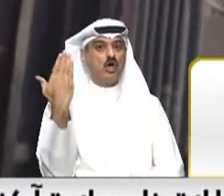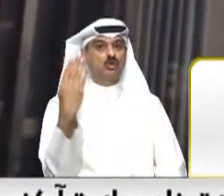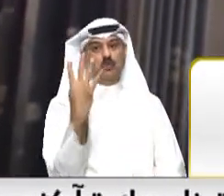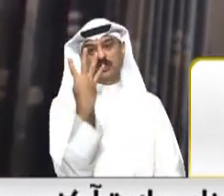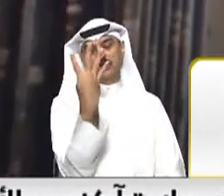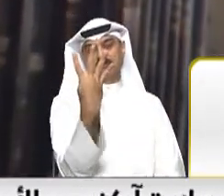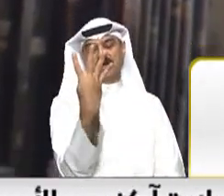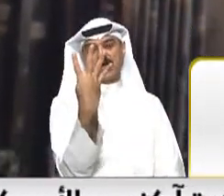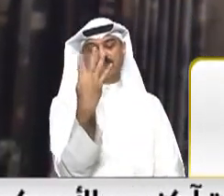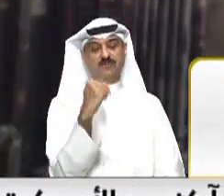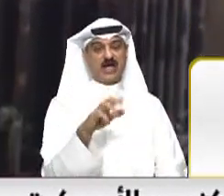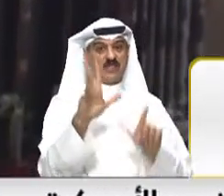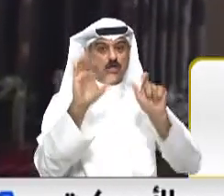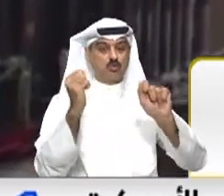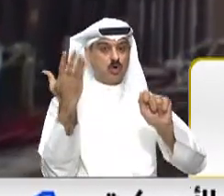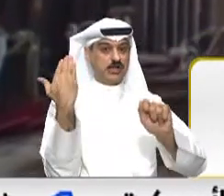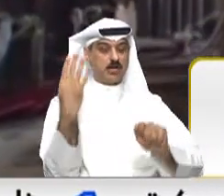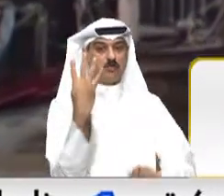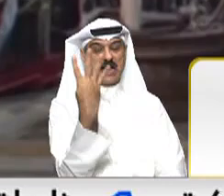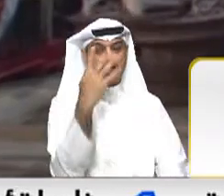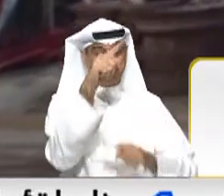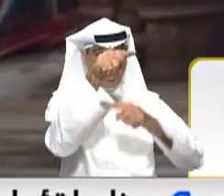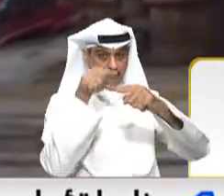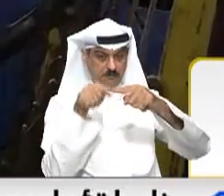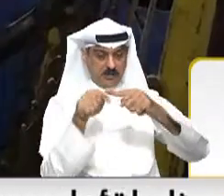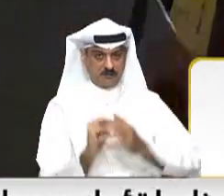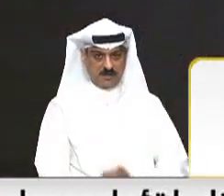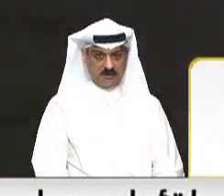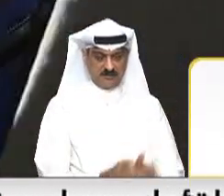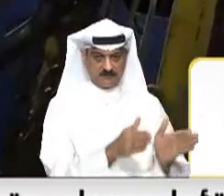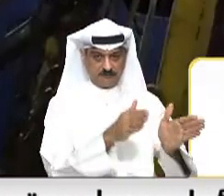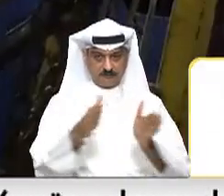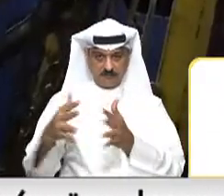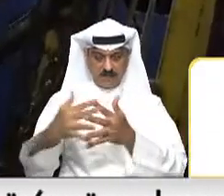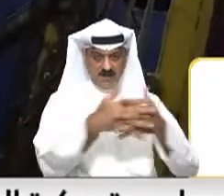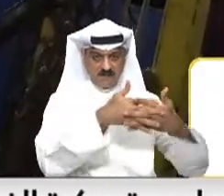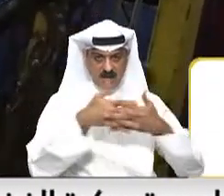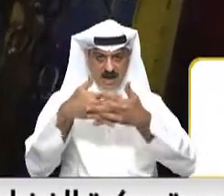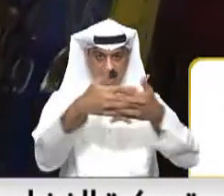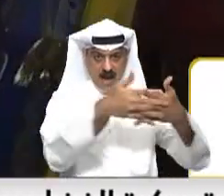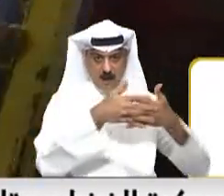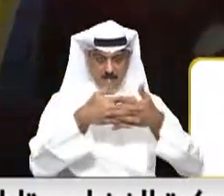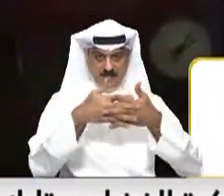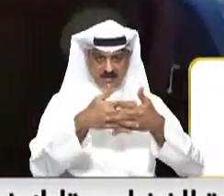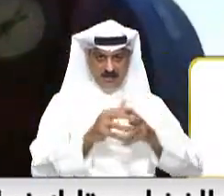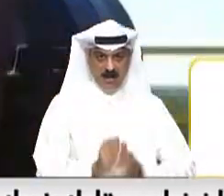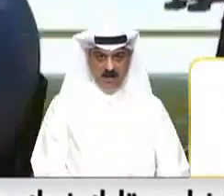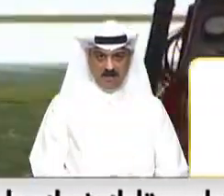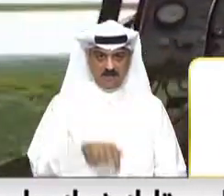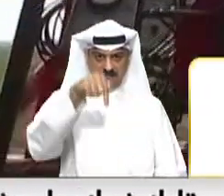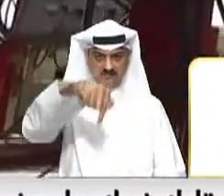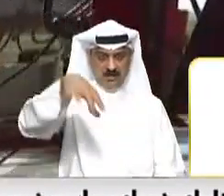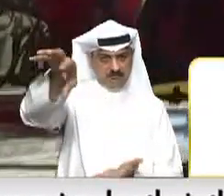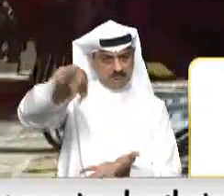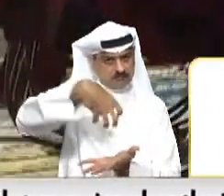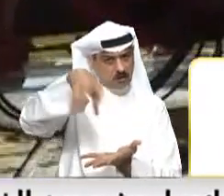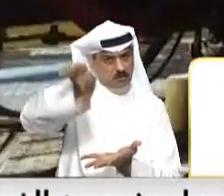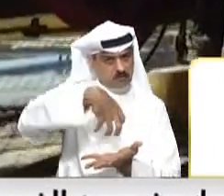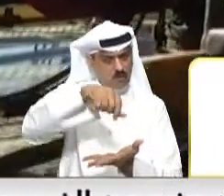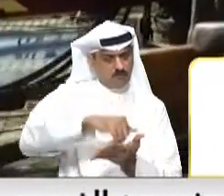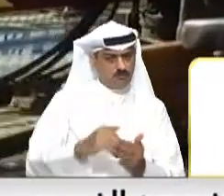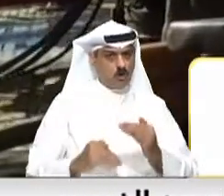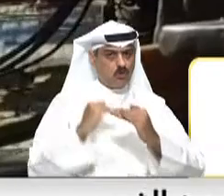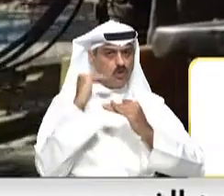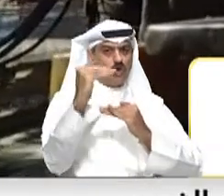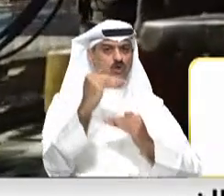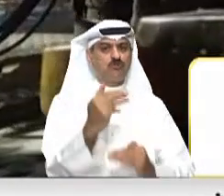الماضي. وأظهرت بيانات إدارة معلومات الطاقة الأمريكية أن إجمالي إمدادات المنتجات ارتفع قرابة